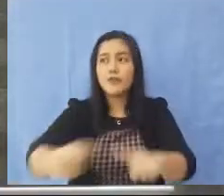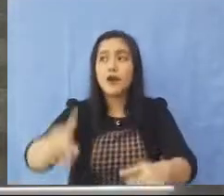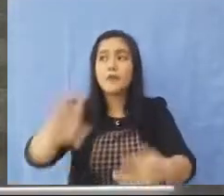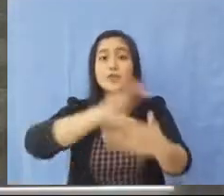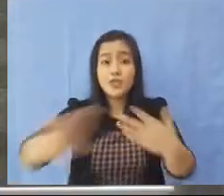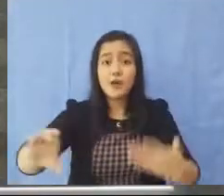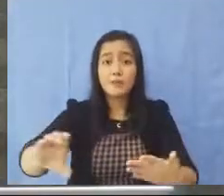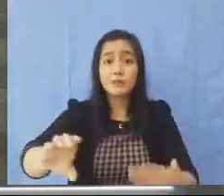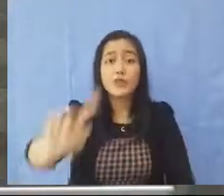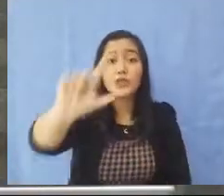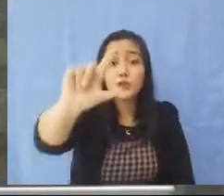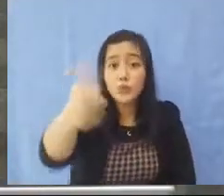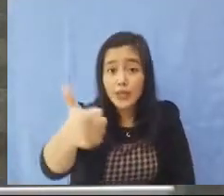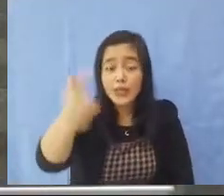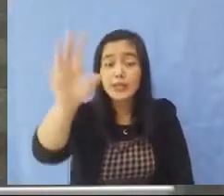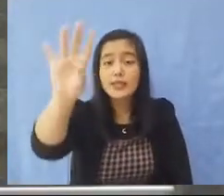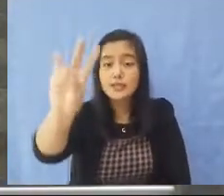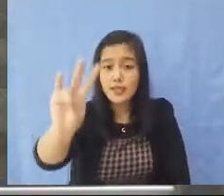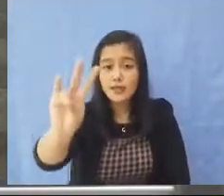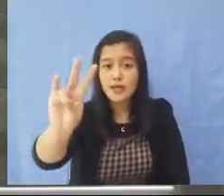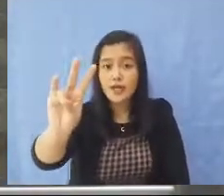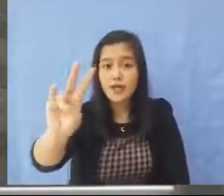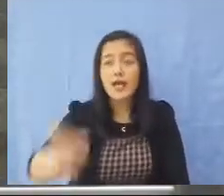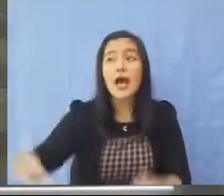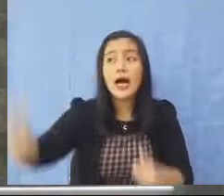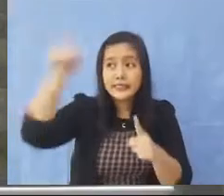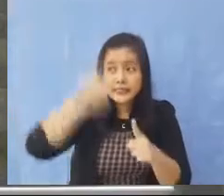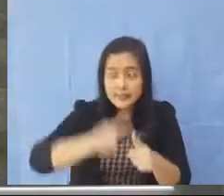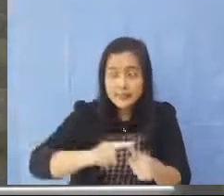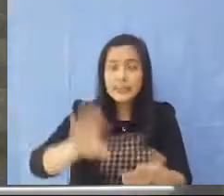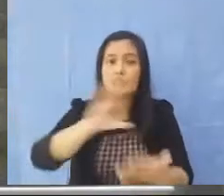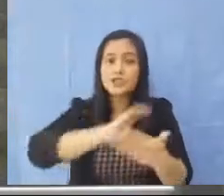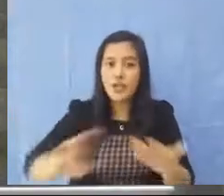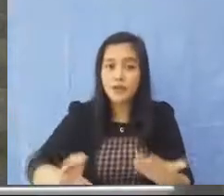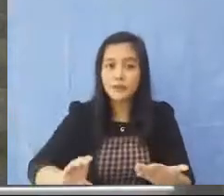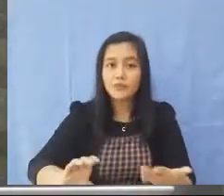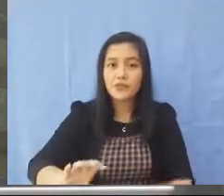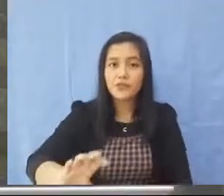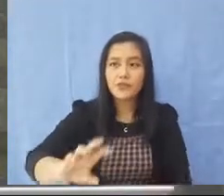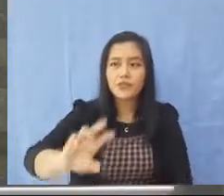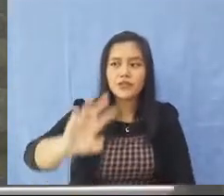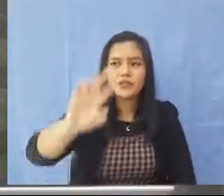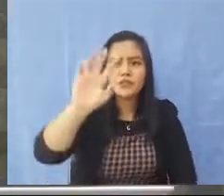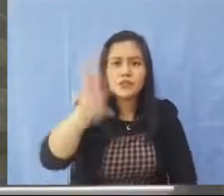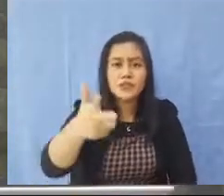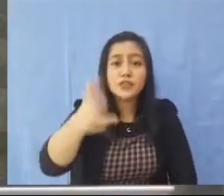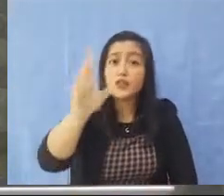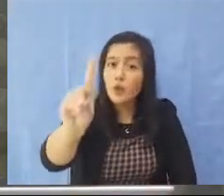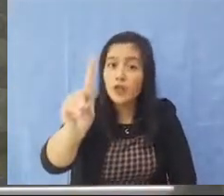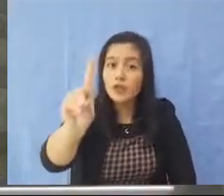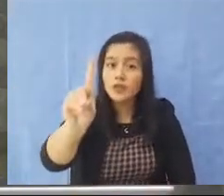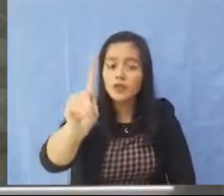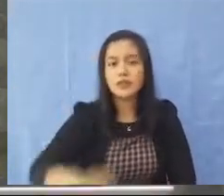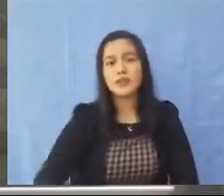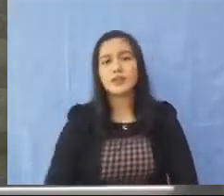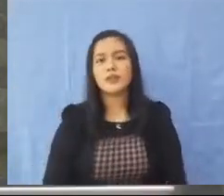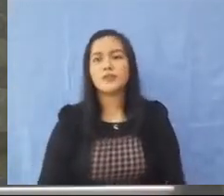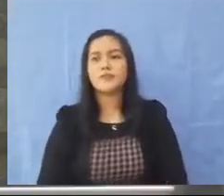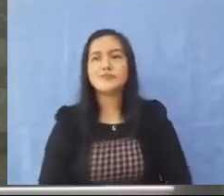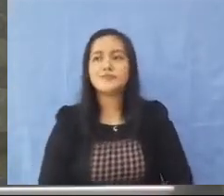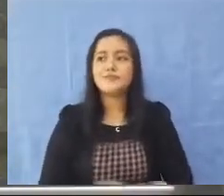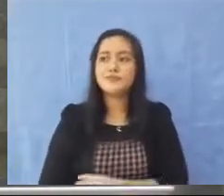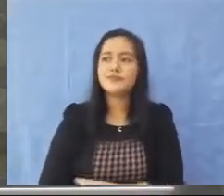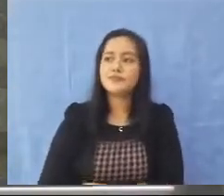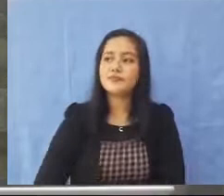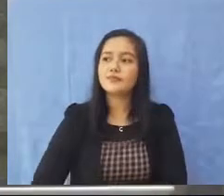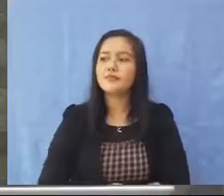27 hanggang chapter 31. Alright, hindi ko na po didetalyehin kung ano yung makikita nyo doon kasi ganyan na po yung ginagawa namin